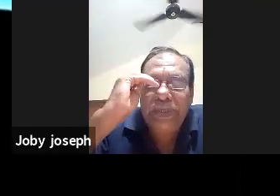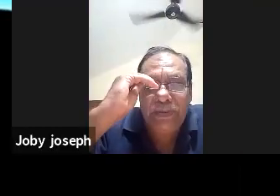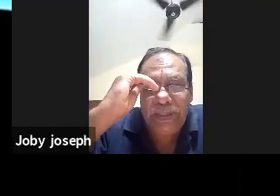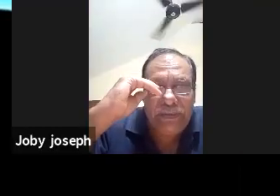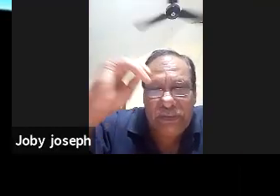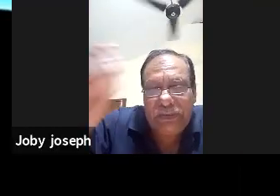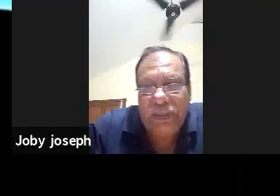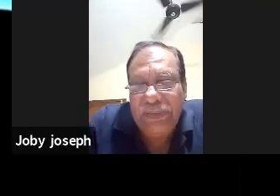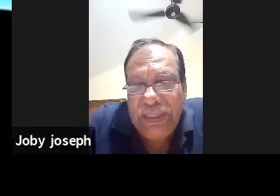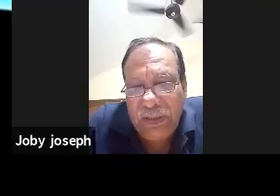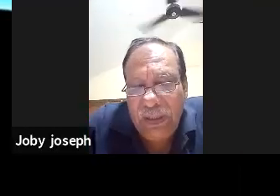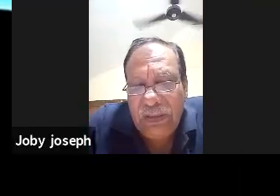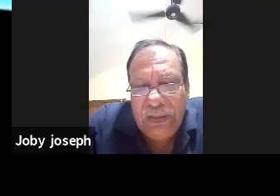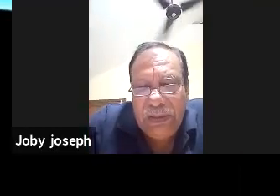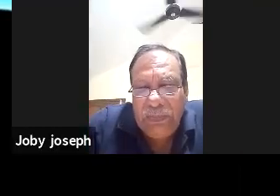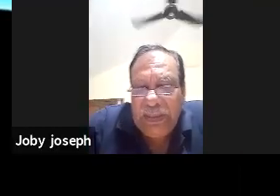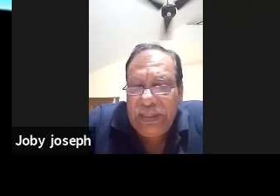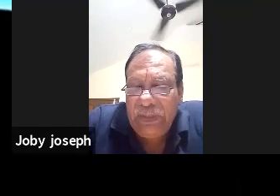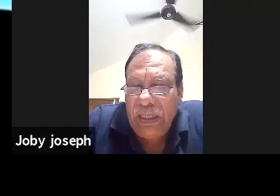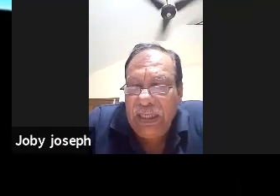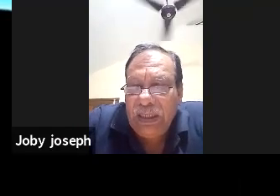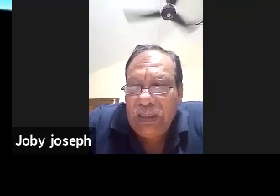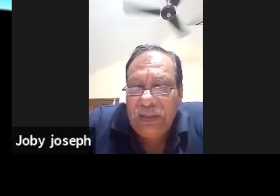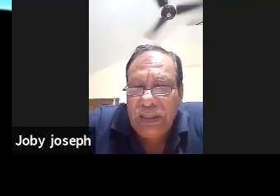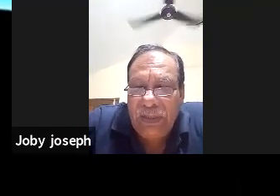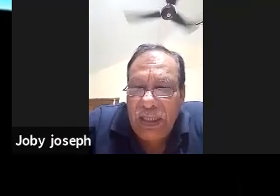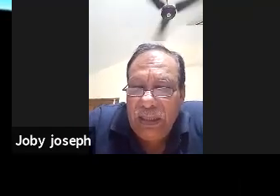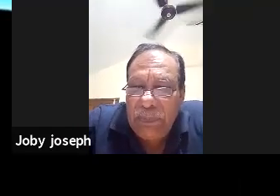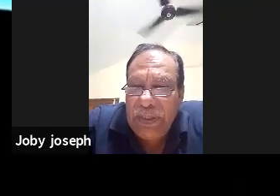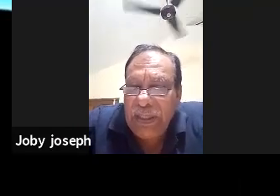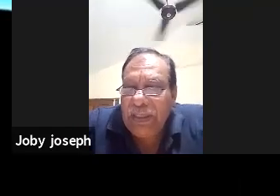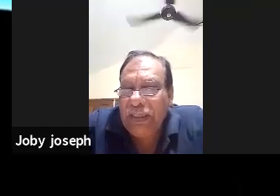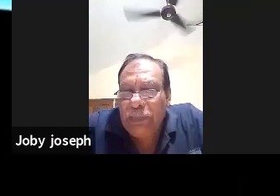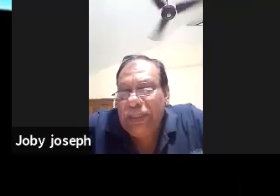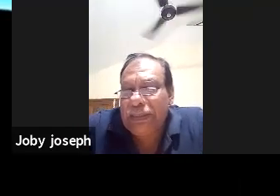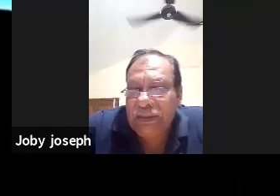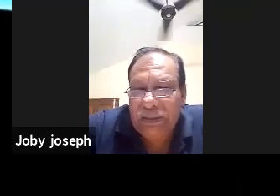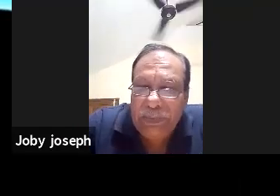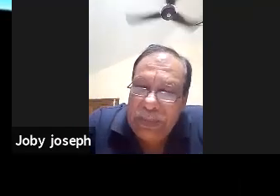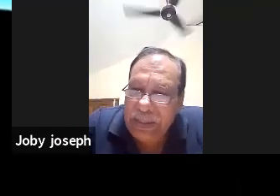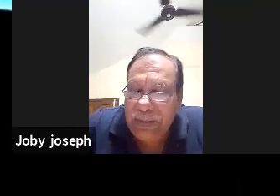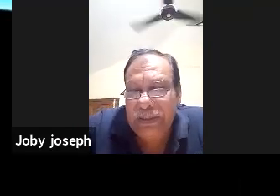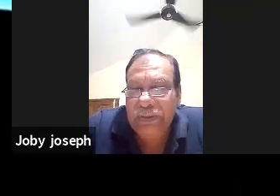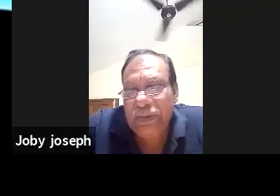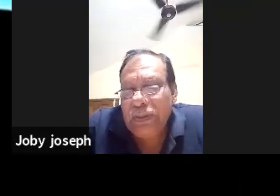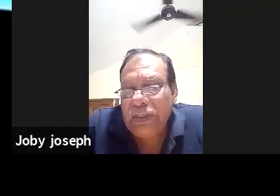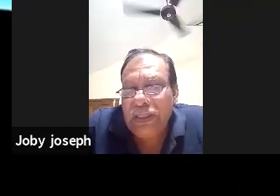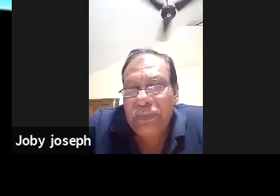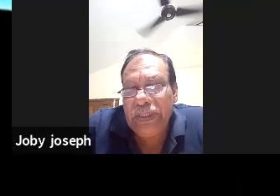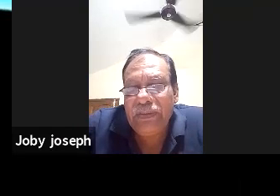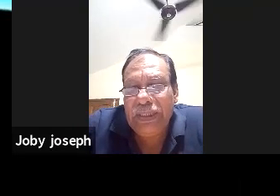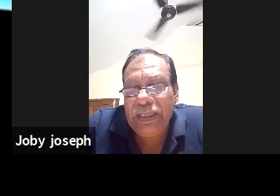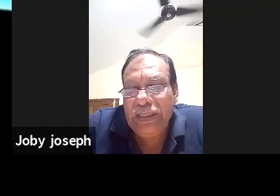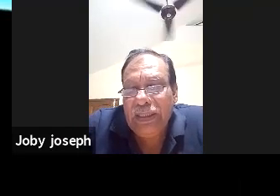ഞങ്ങളുടെ അടുത്തൊരു പയ്യനുണ്ടായിരുന്നു ഡെഫ് ആയിട്ടുള്ള, പുള്ളി തിരുവല്ലയിലാണ്, തിരുവല്ലയിൽ പോയാണ് ഇതെല്ലാം പഠിച്ചത്. ഇപ്പം കല്യാണം കഴിച്ചു,